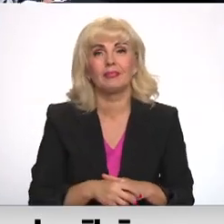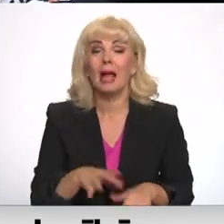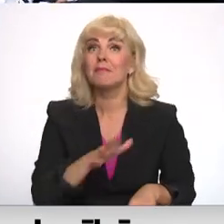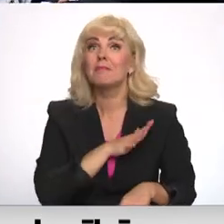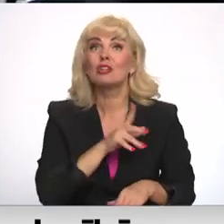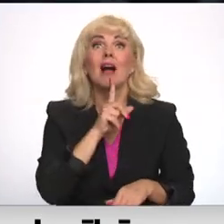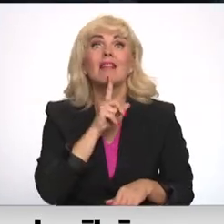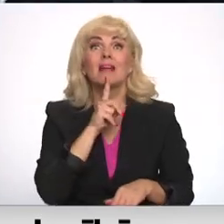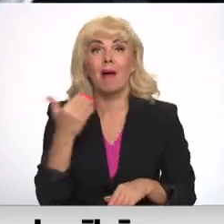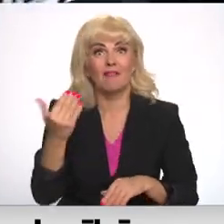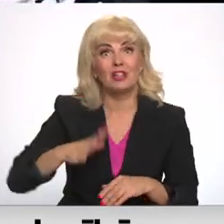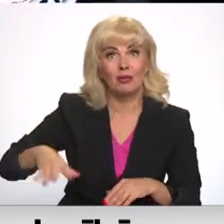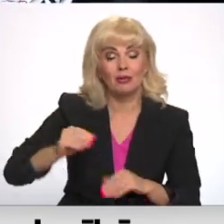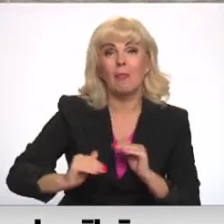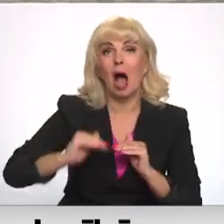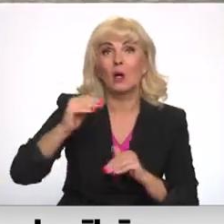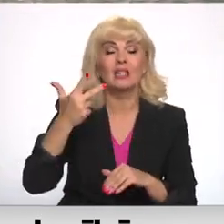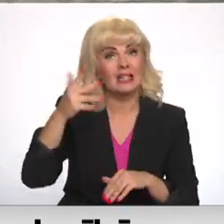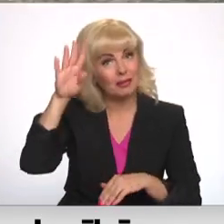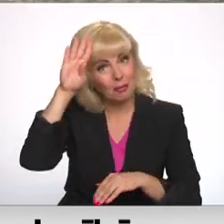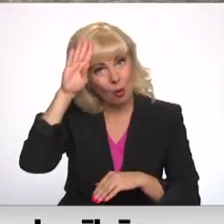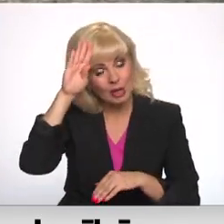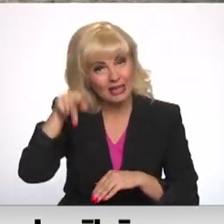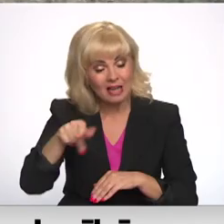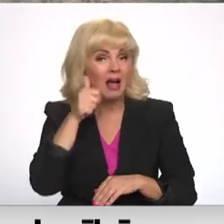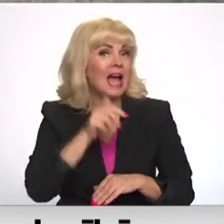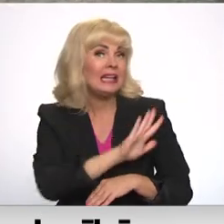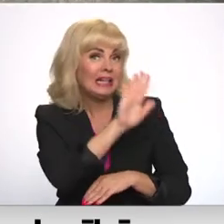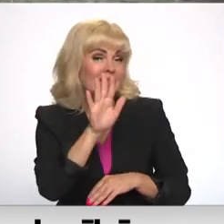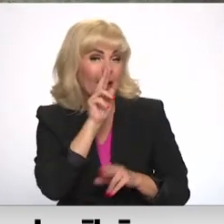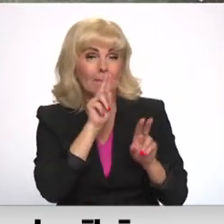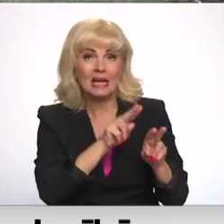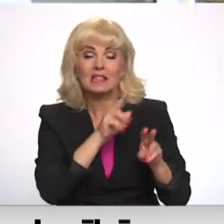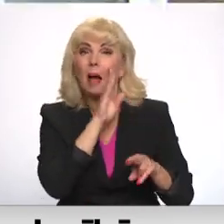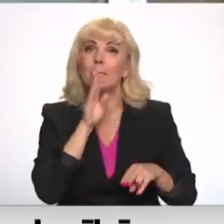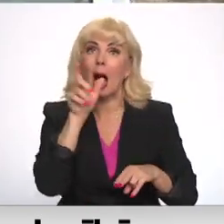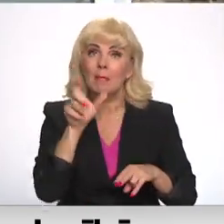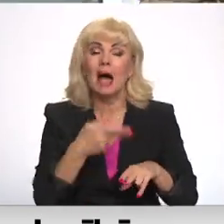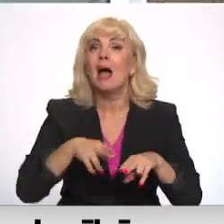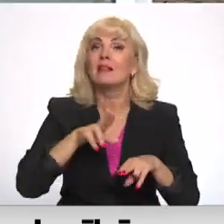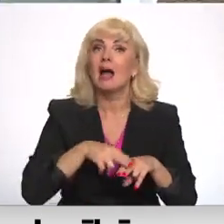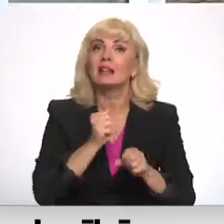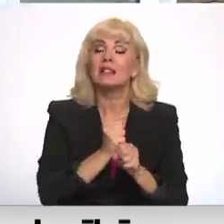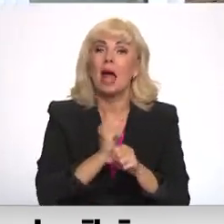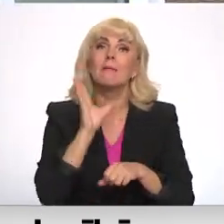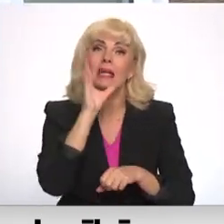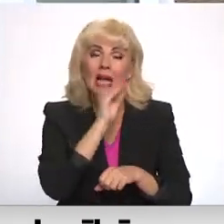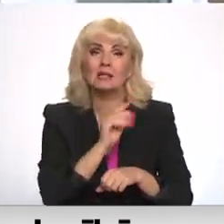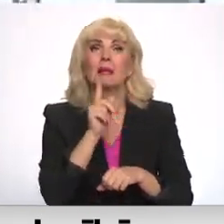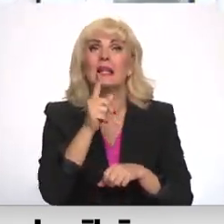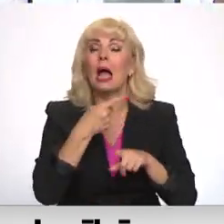Bijušo liepājnieku ģimenē aug trīs puikas, kurus ikdienā pieskata mamma. Tādēļ strādāt iespējams tikai